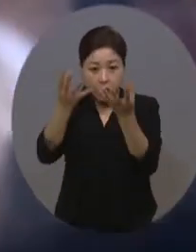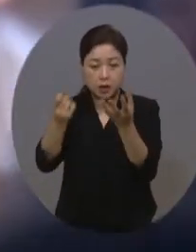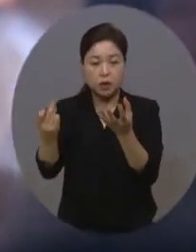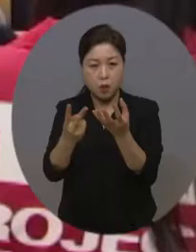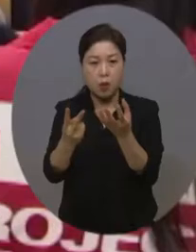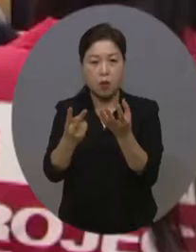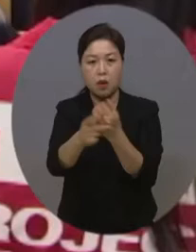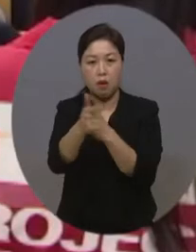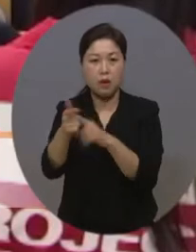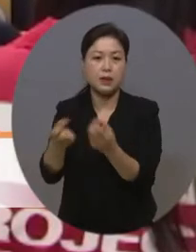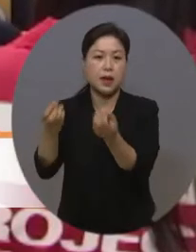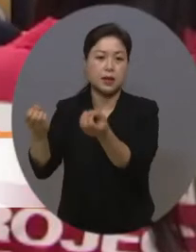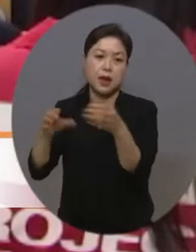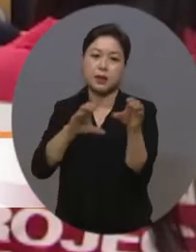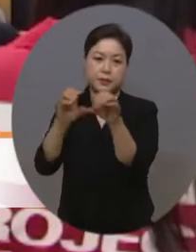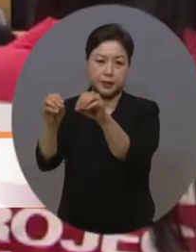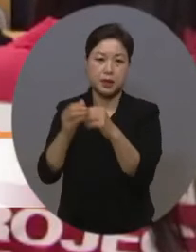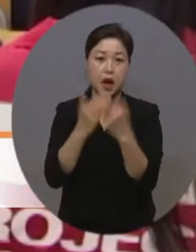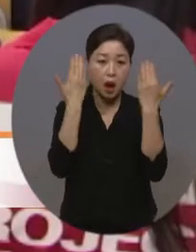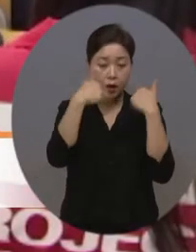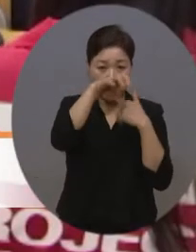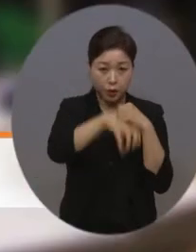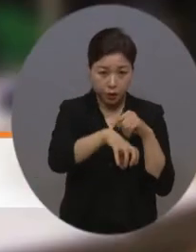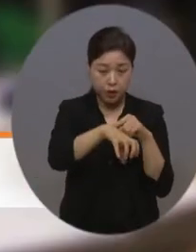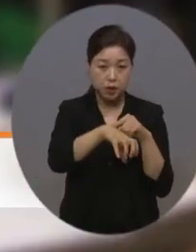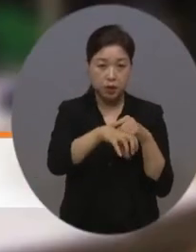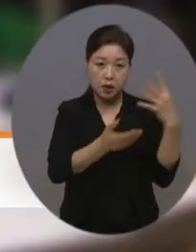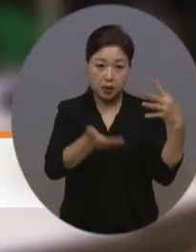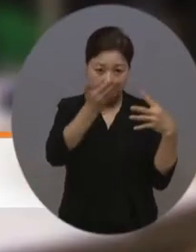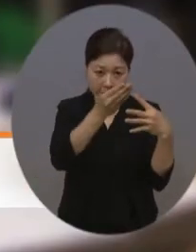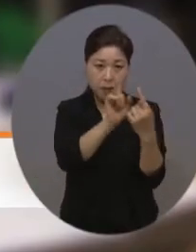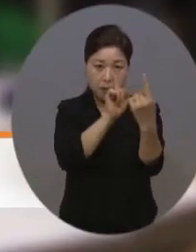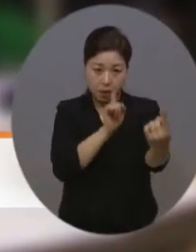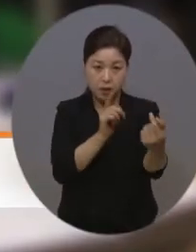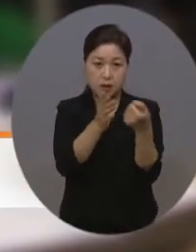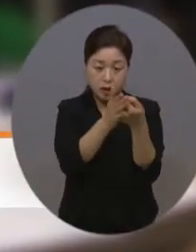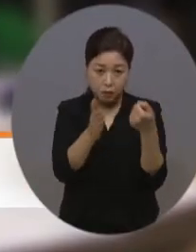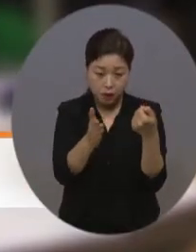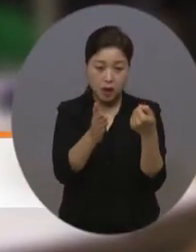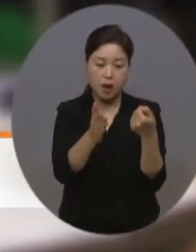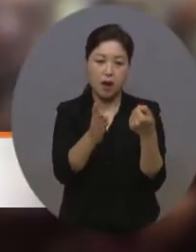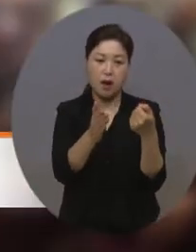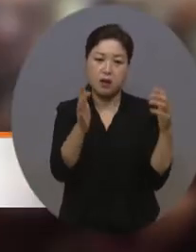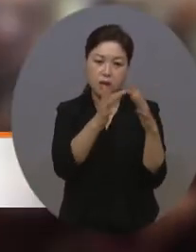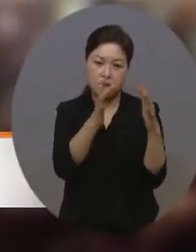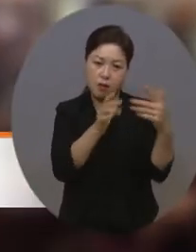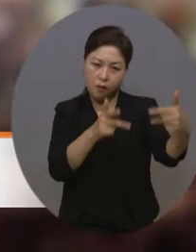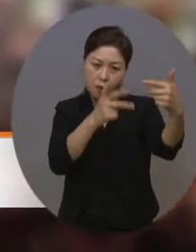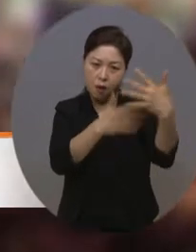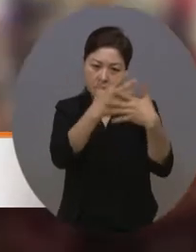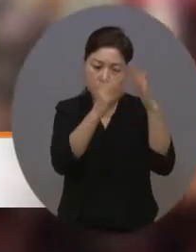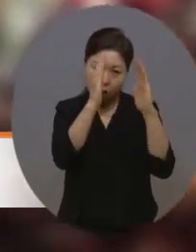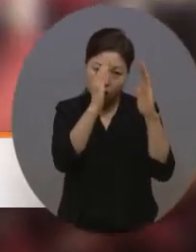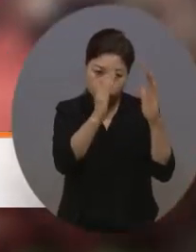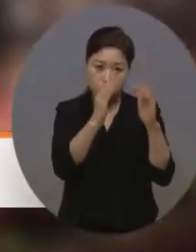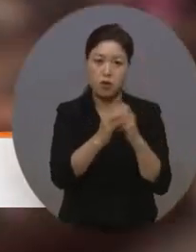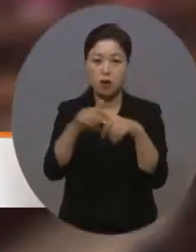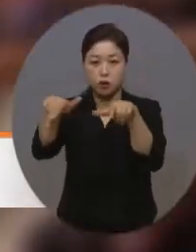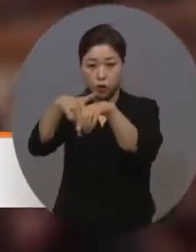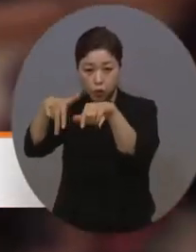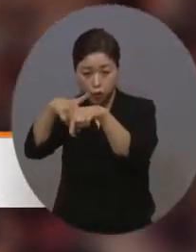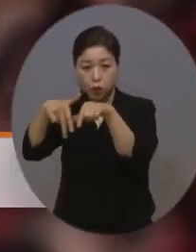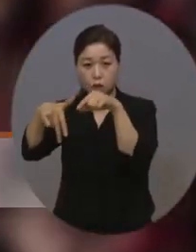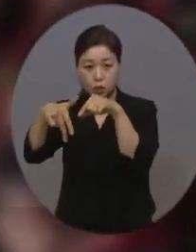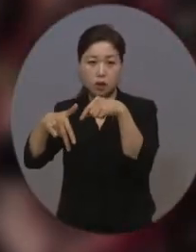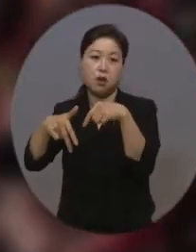금지합니다. 학교는 새로운 거리 두기 4단계에 따라 전면 원격 수업으로 전환되고 종교시설은 비대면